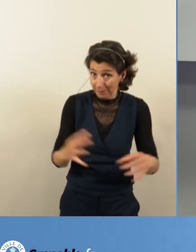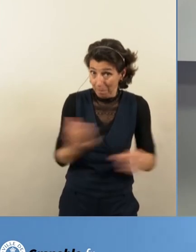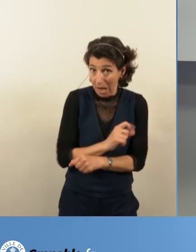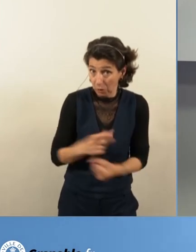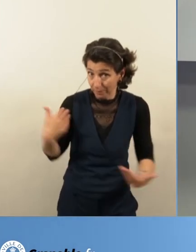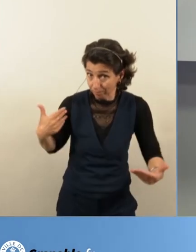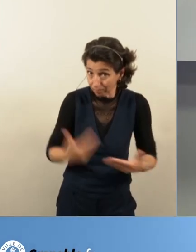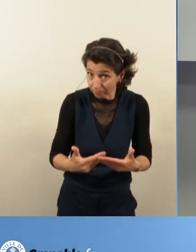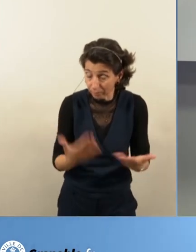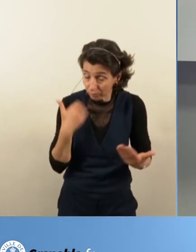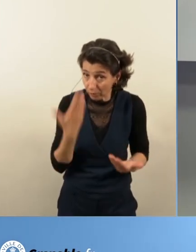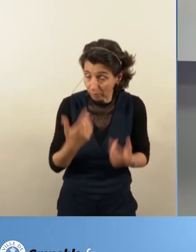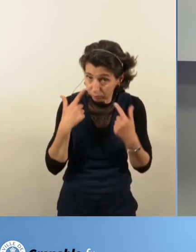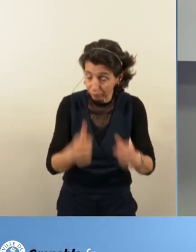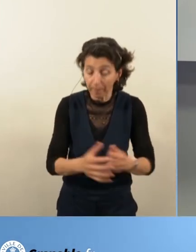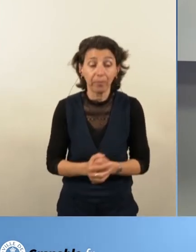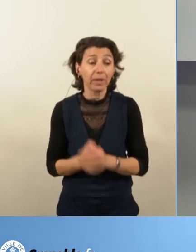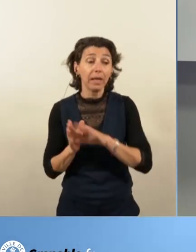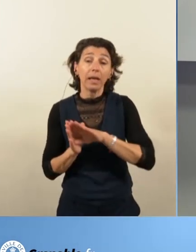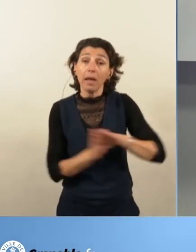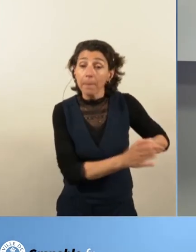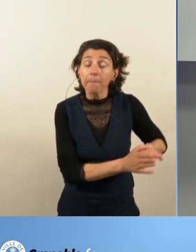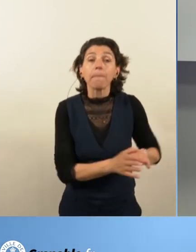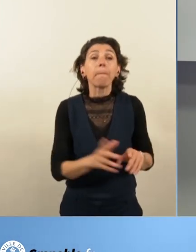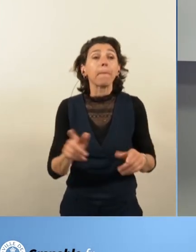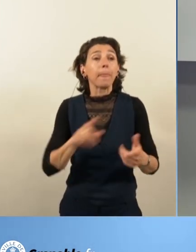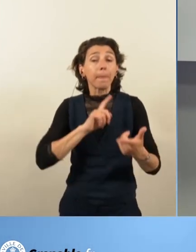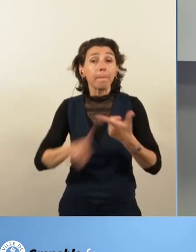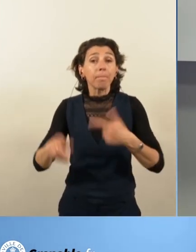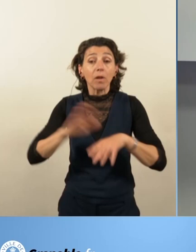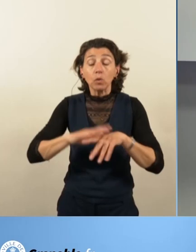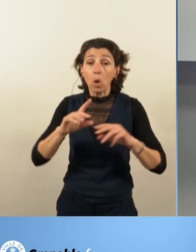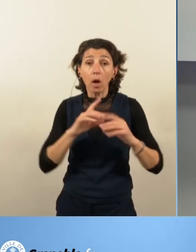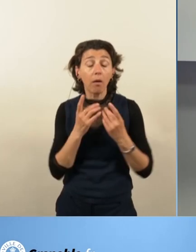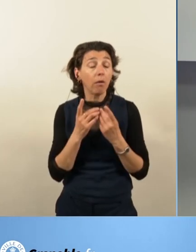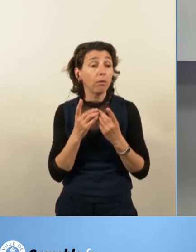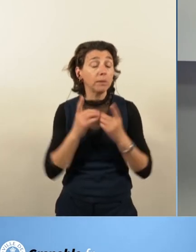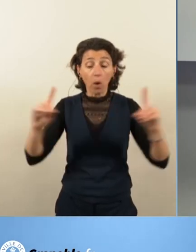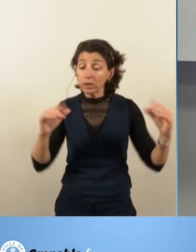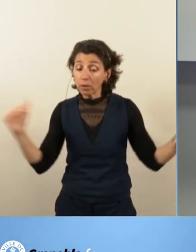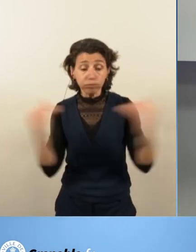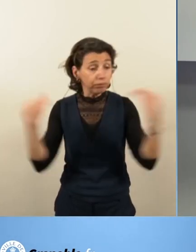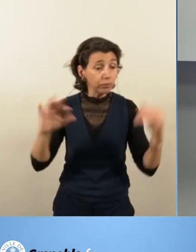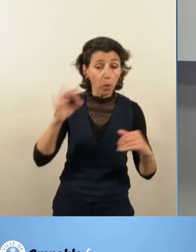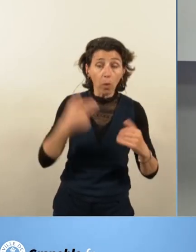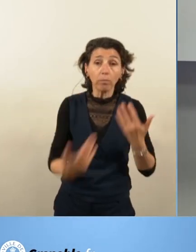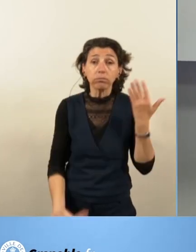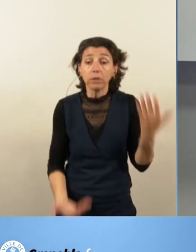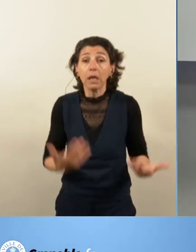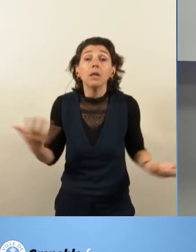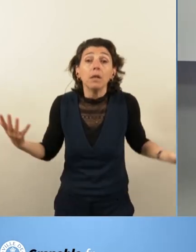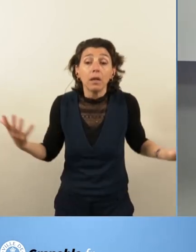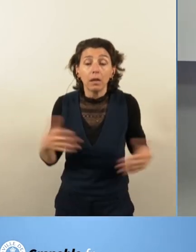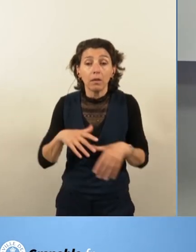évidence se pose évidemment la question démocratique je rappelle que les métropoles